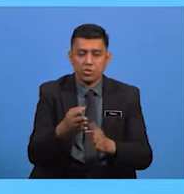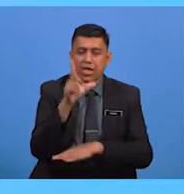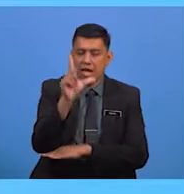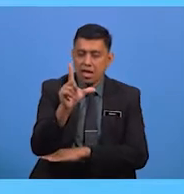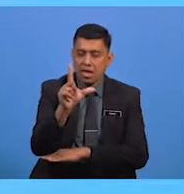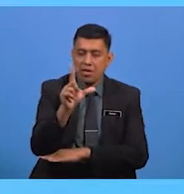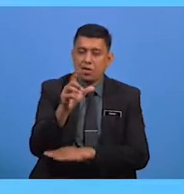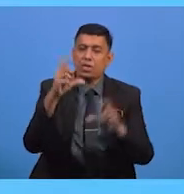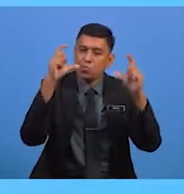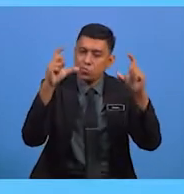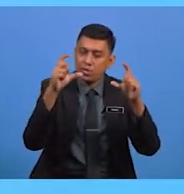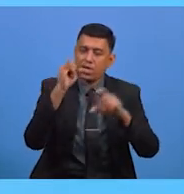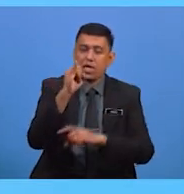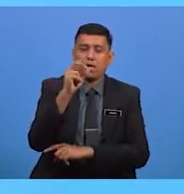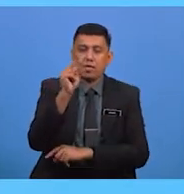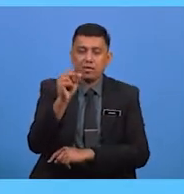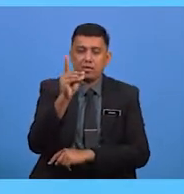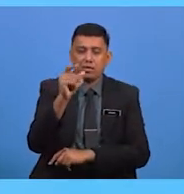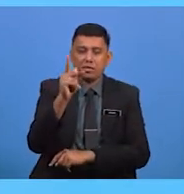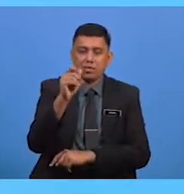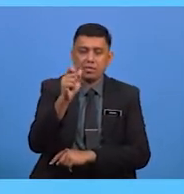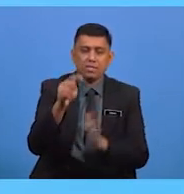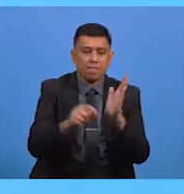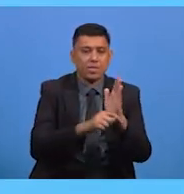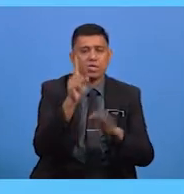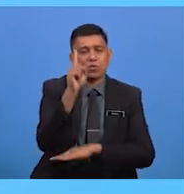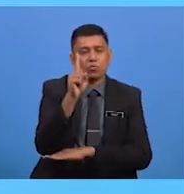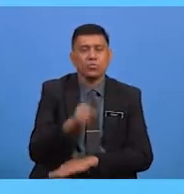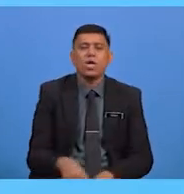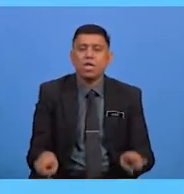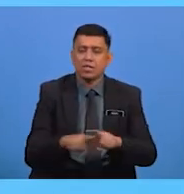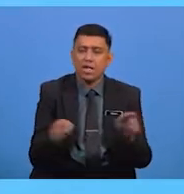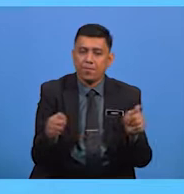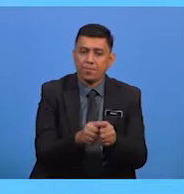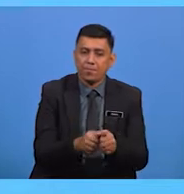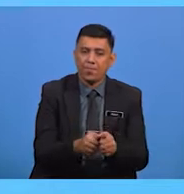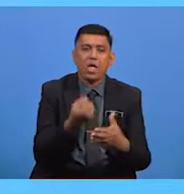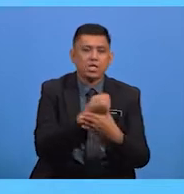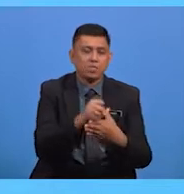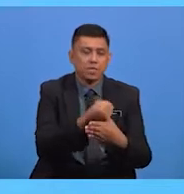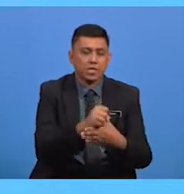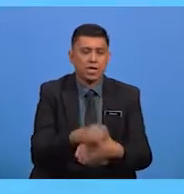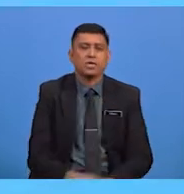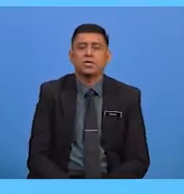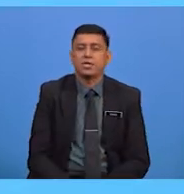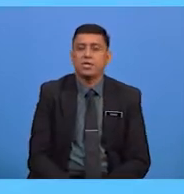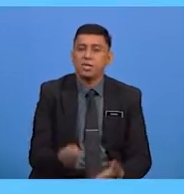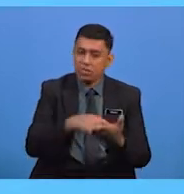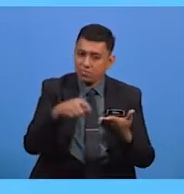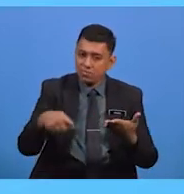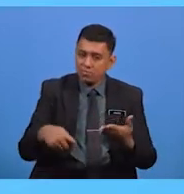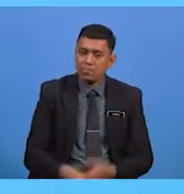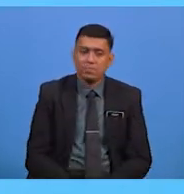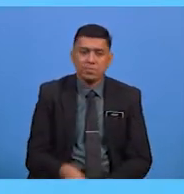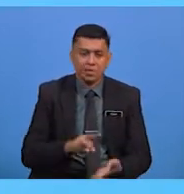L dalam tanda kurungan indeks tambah 1. Sama dengan sementara,